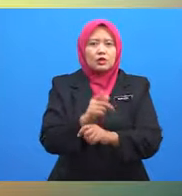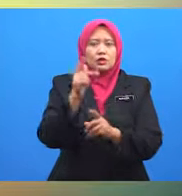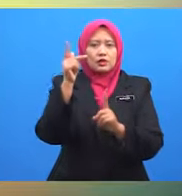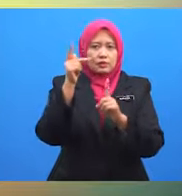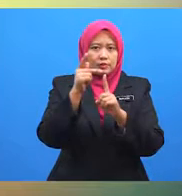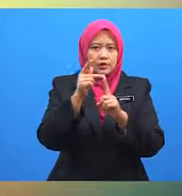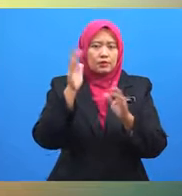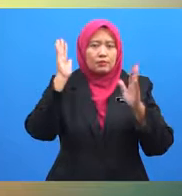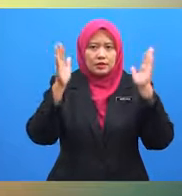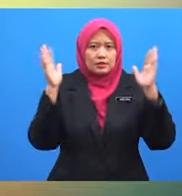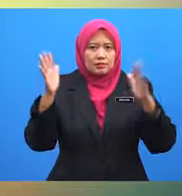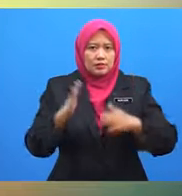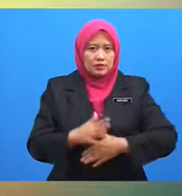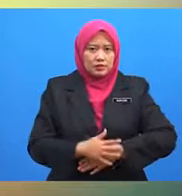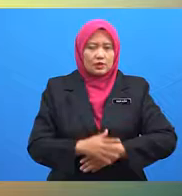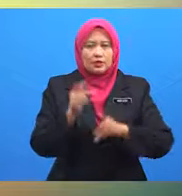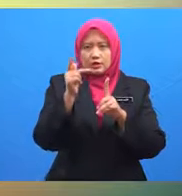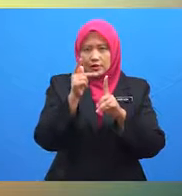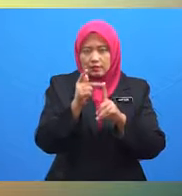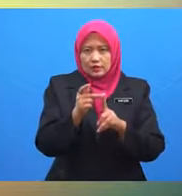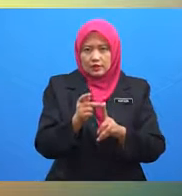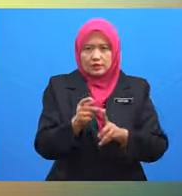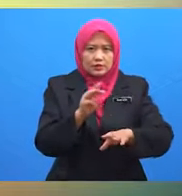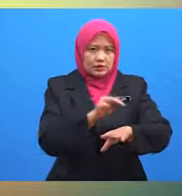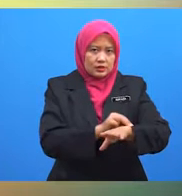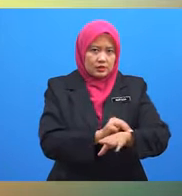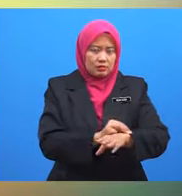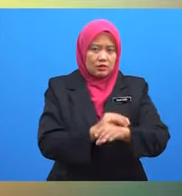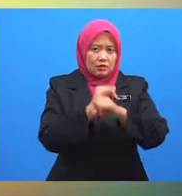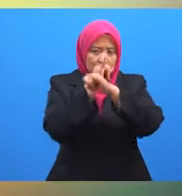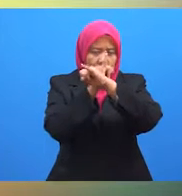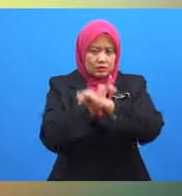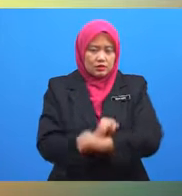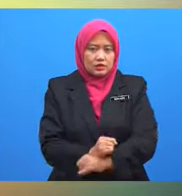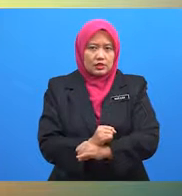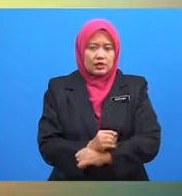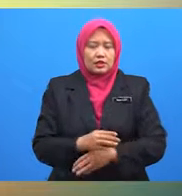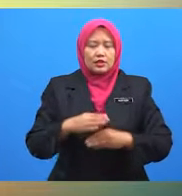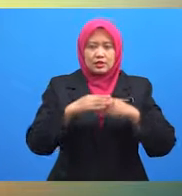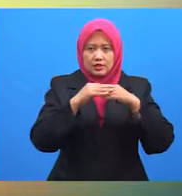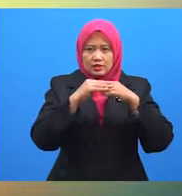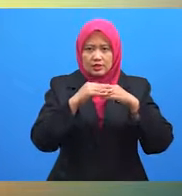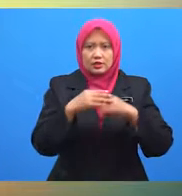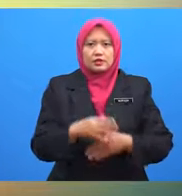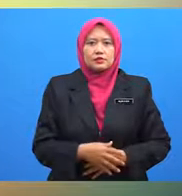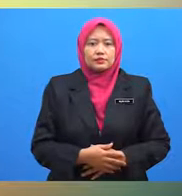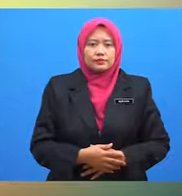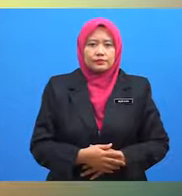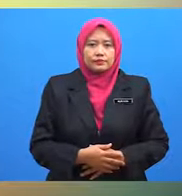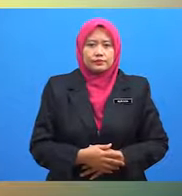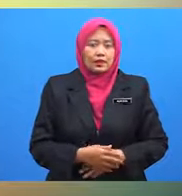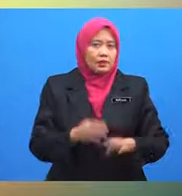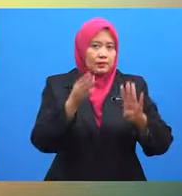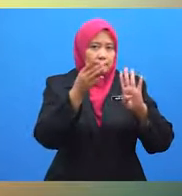zaman penjajahan Inggeris dan Belanda. Bahasa Melayu Peralihan dari abad